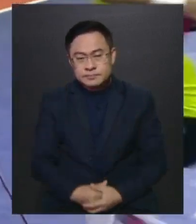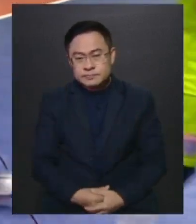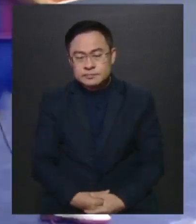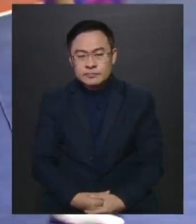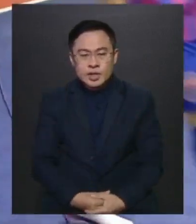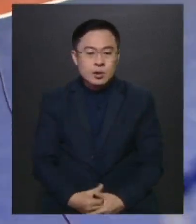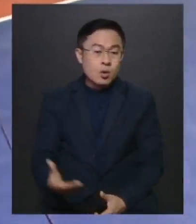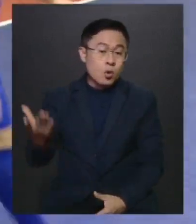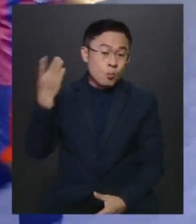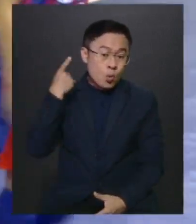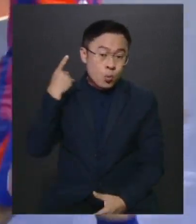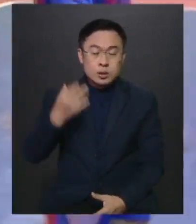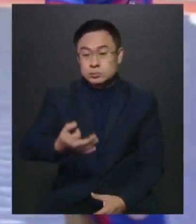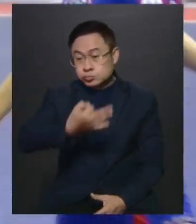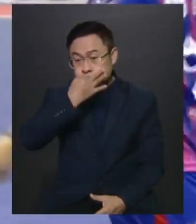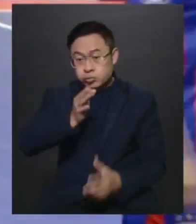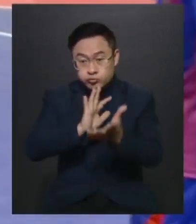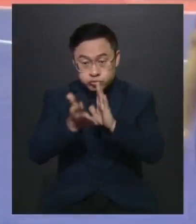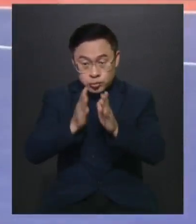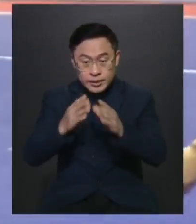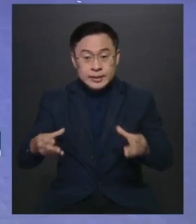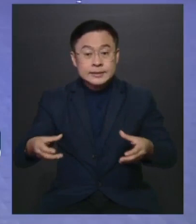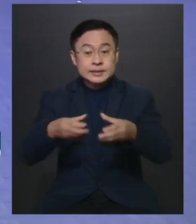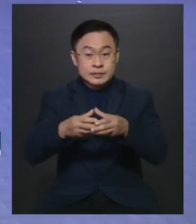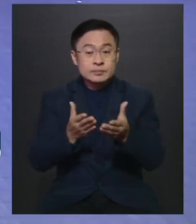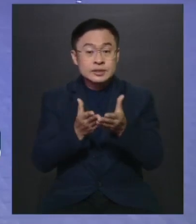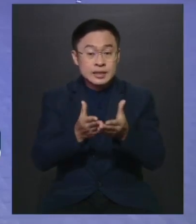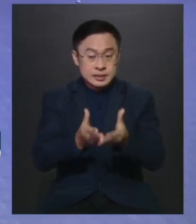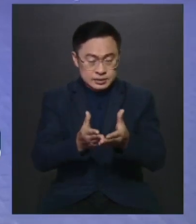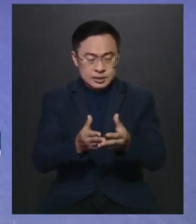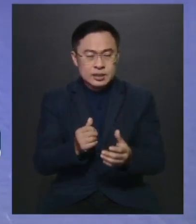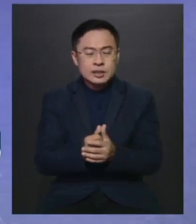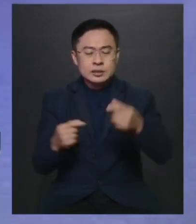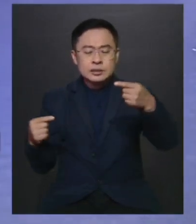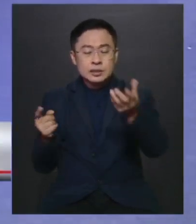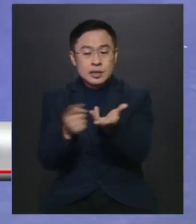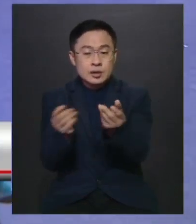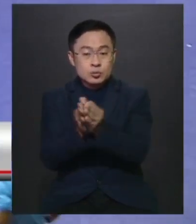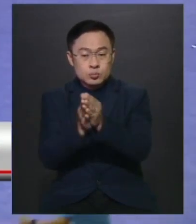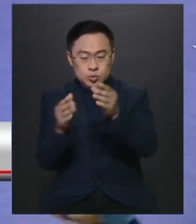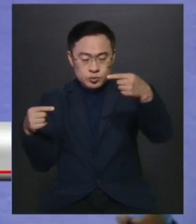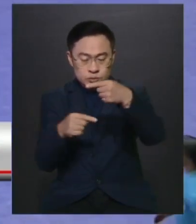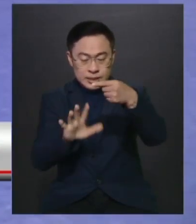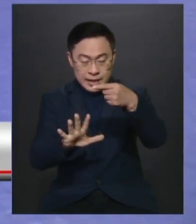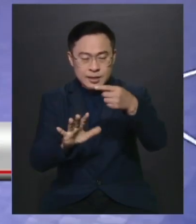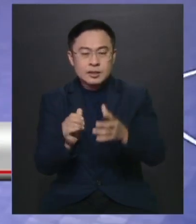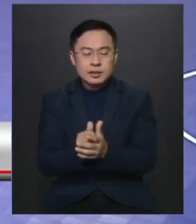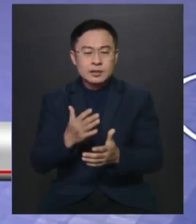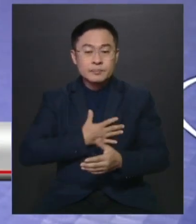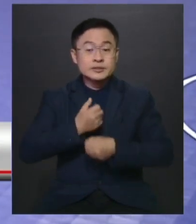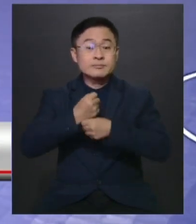สำหรับการแข่งขันครั้งนี้นะคะแชมป์เก่าการท่าเรือ asmทีมอันดับ 5ของตารางคะแนนค่ะเปิดสนาม